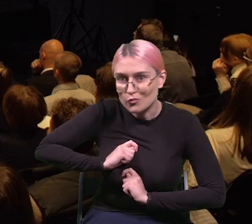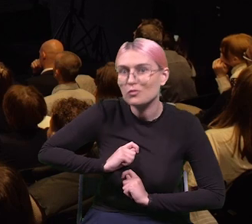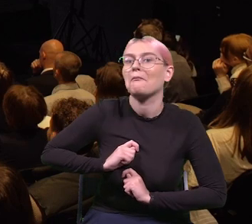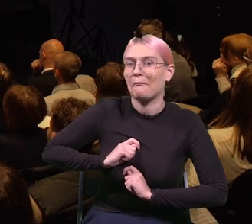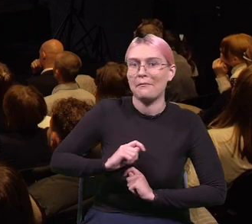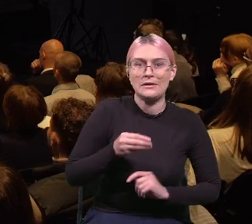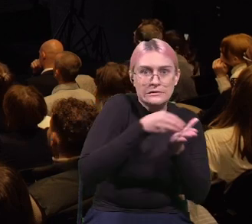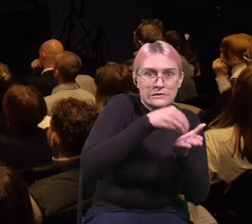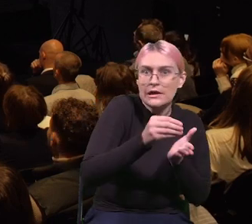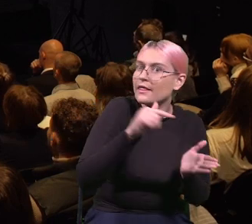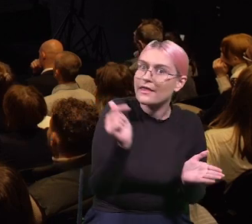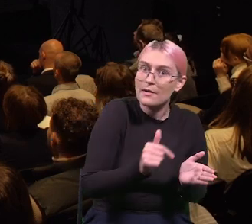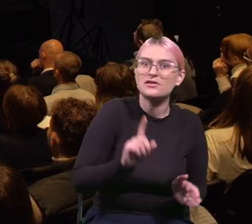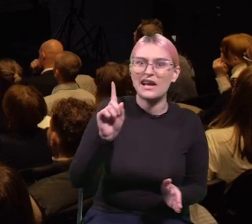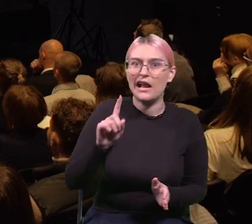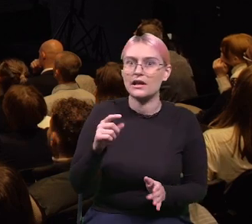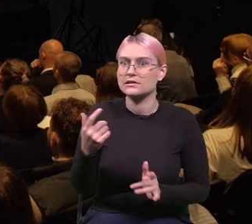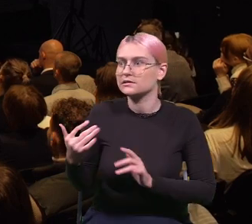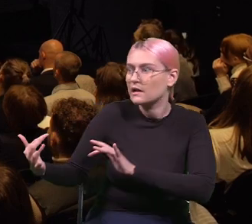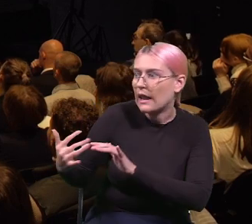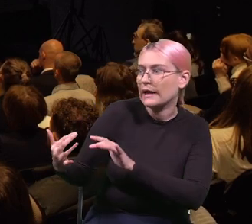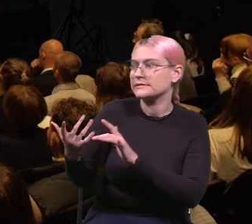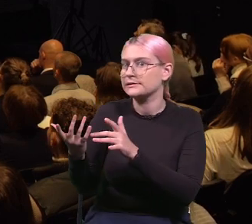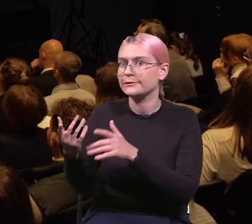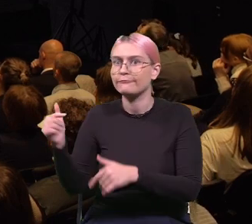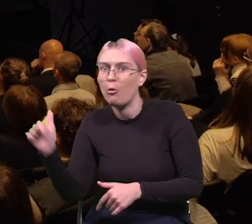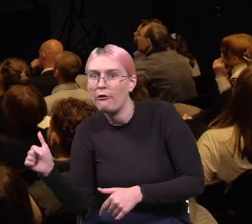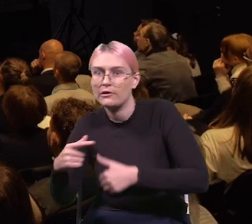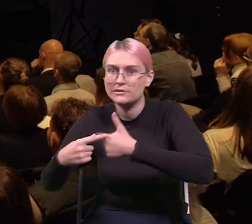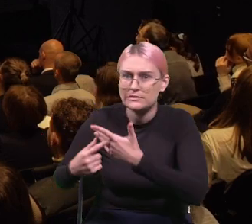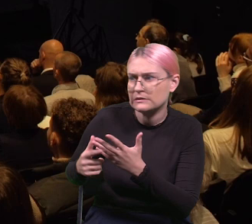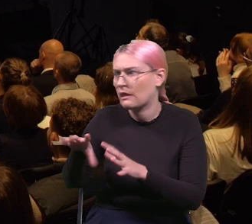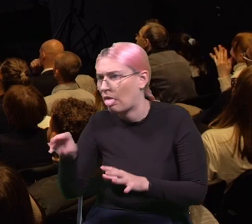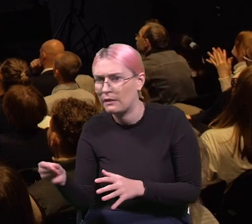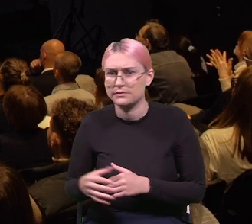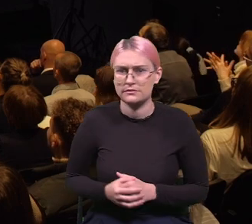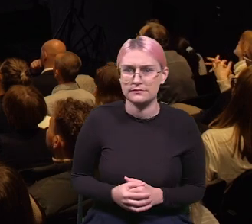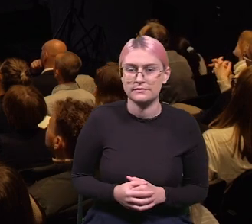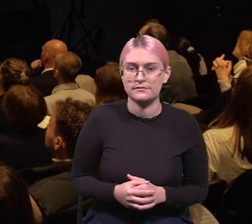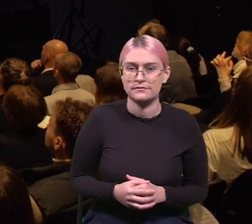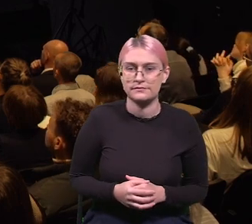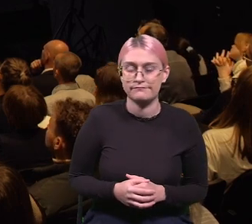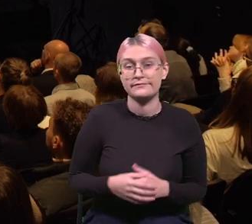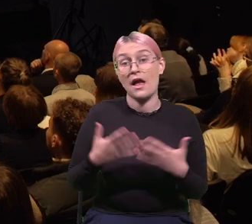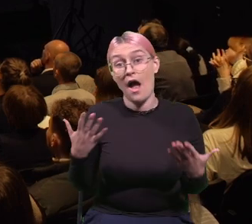właściwie synonimem tymczasowości. Ludzie, którzy wynajmują, mówią o tym w